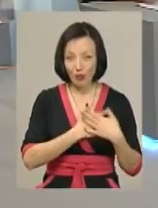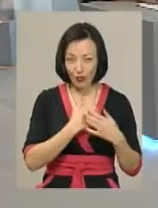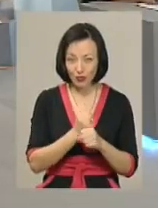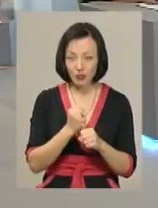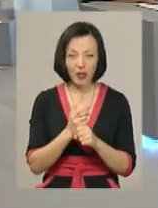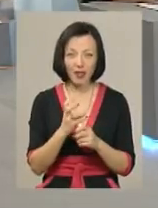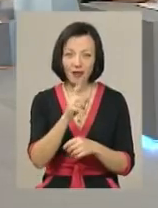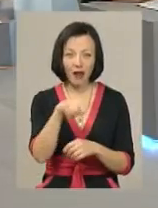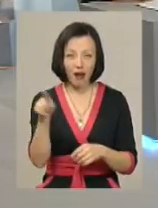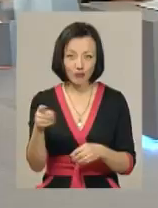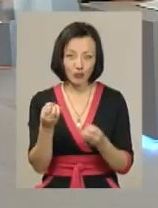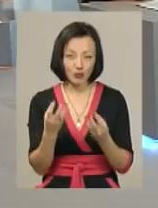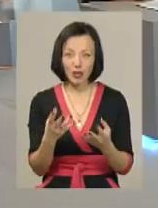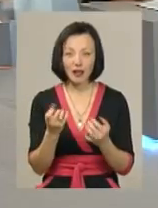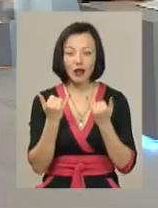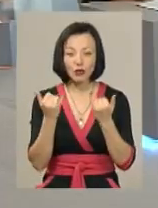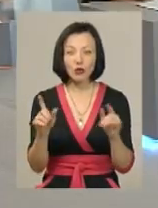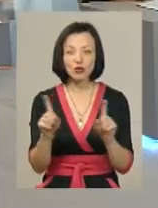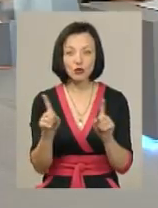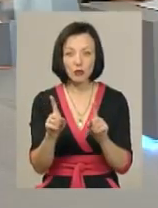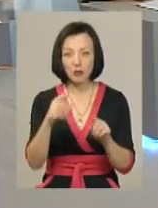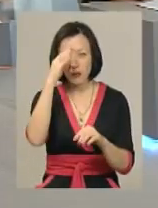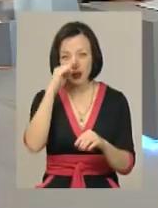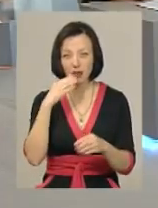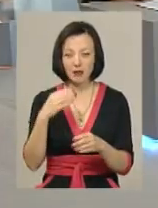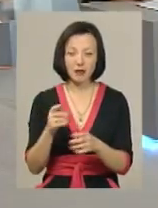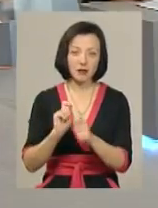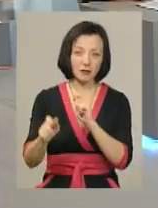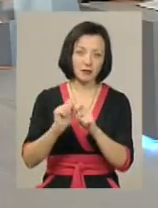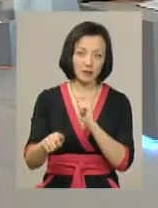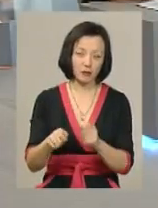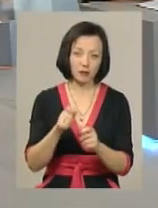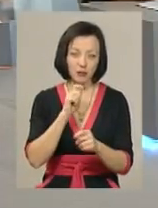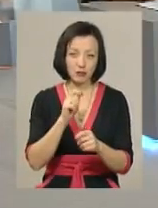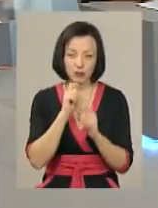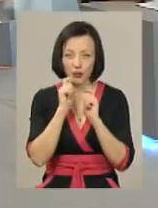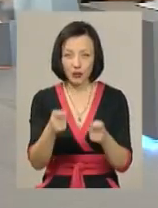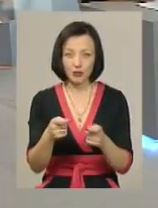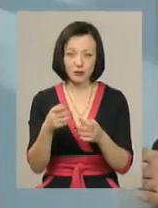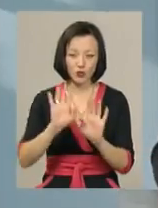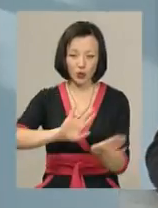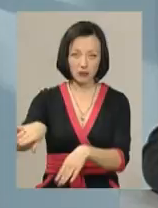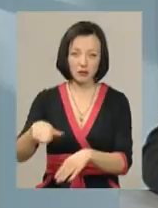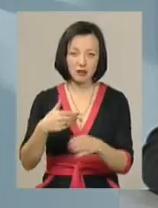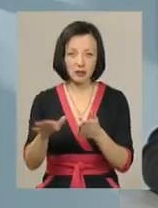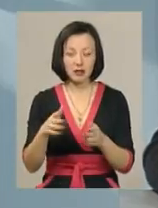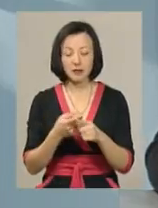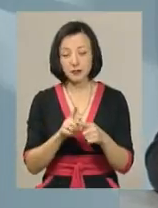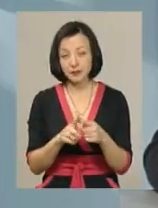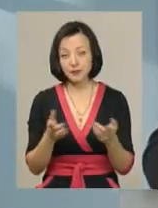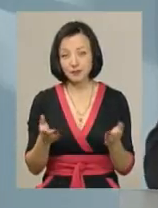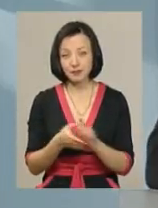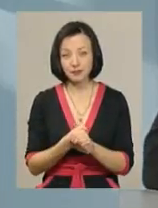якщо це робиться не для галочки якщо це робиться не для того щоби от батьки відкупилися подарунком тому що якби Ну от таке теж буває